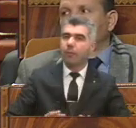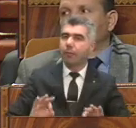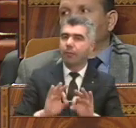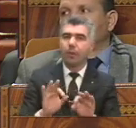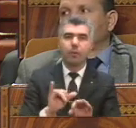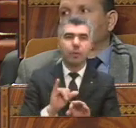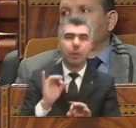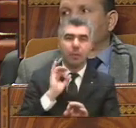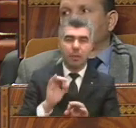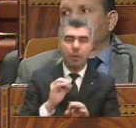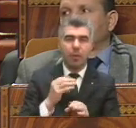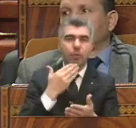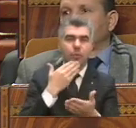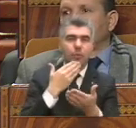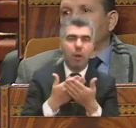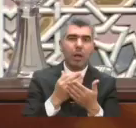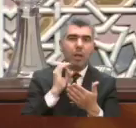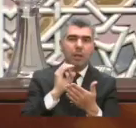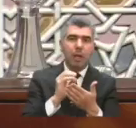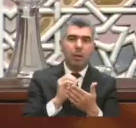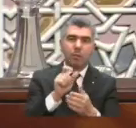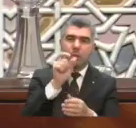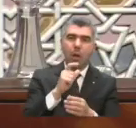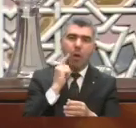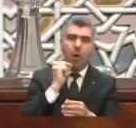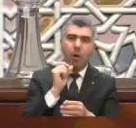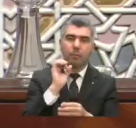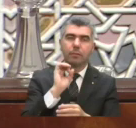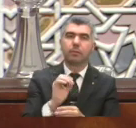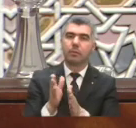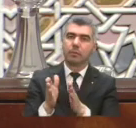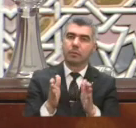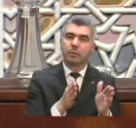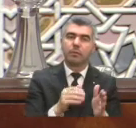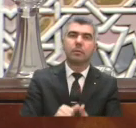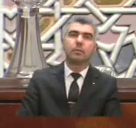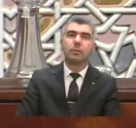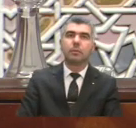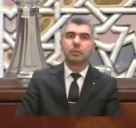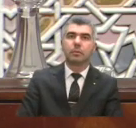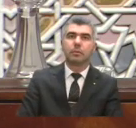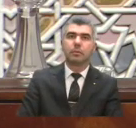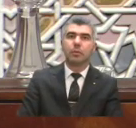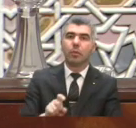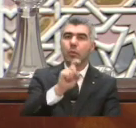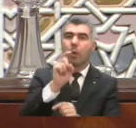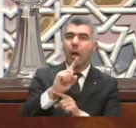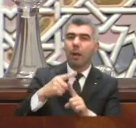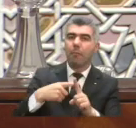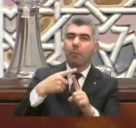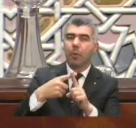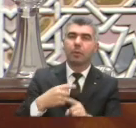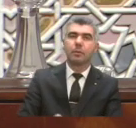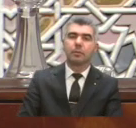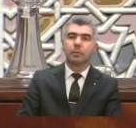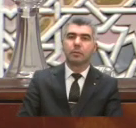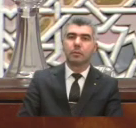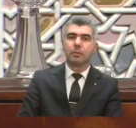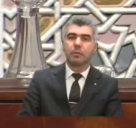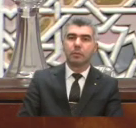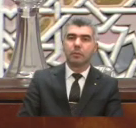هذه المقاولات من الانخراط في التحول. شكرا سيد نائب محترم، انتهى الوقت، نمر إلى التعقيب الموالي وهو الفريق الأسرار